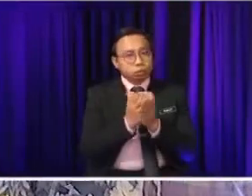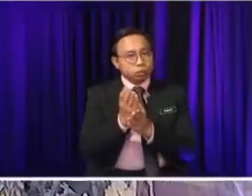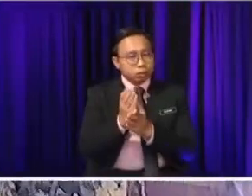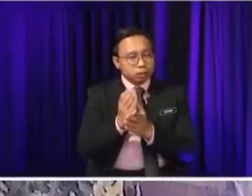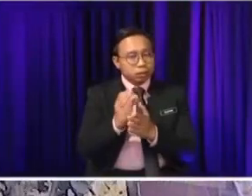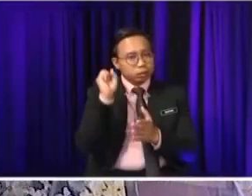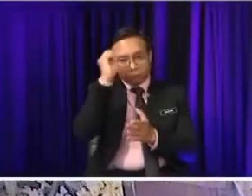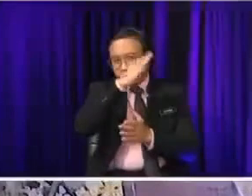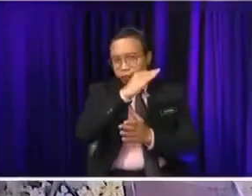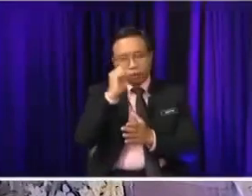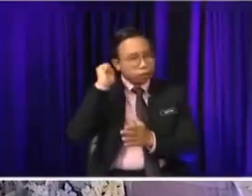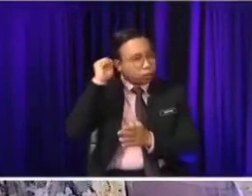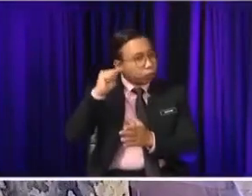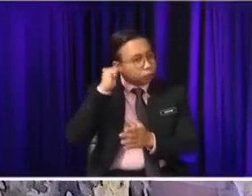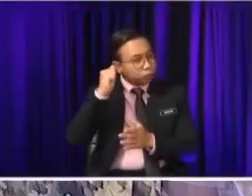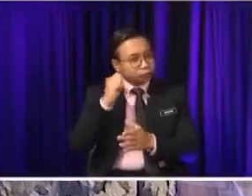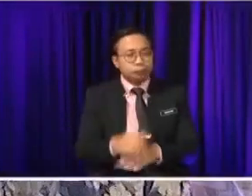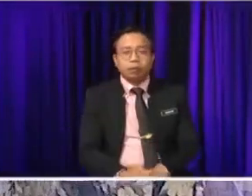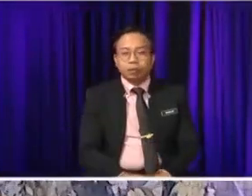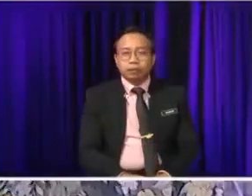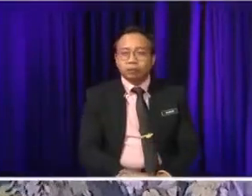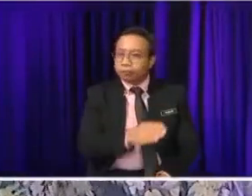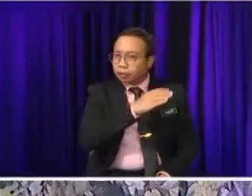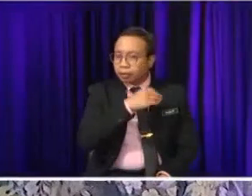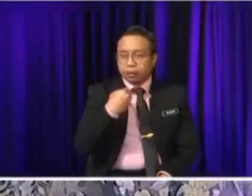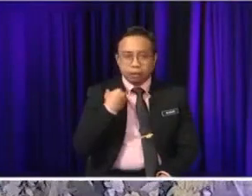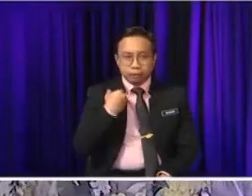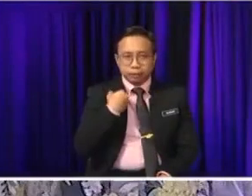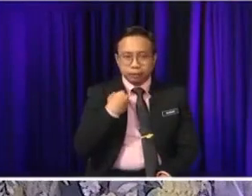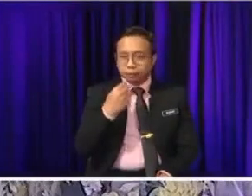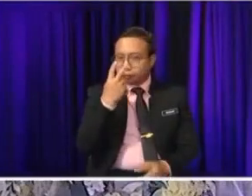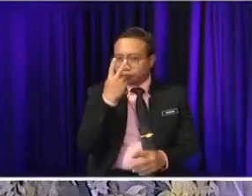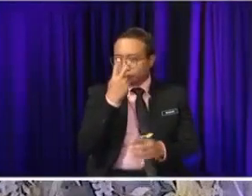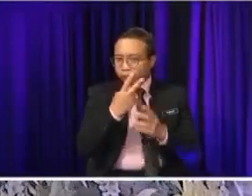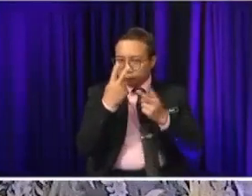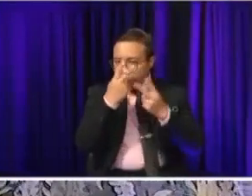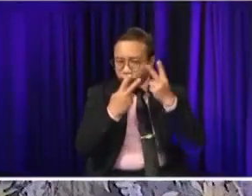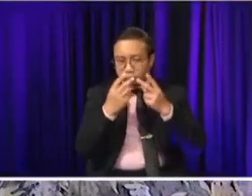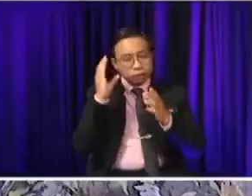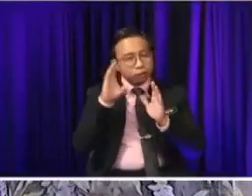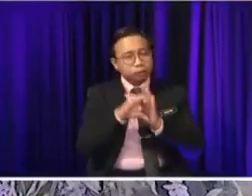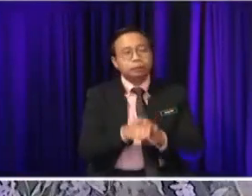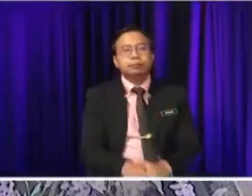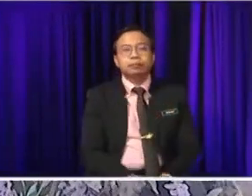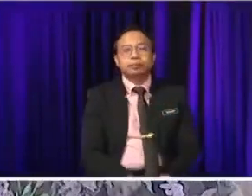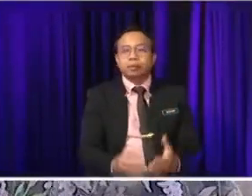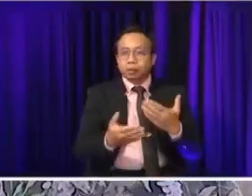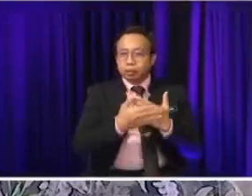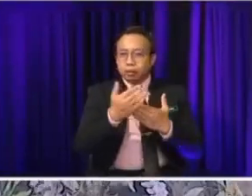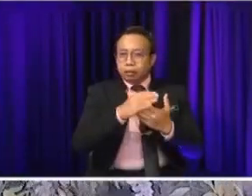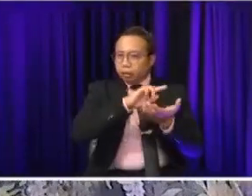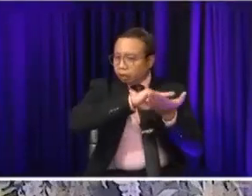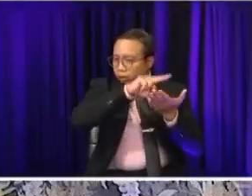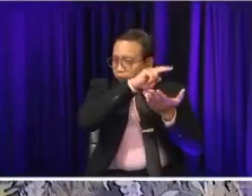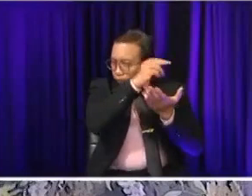pilih iklan itu dia ada audio dan dia ada dijual gambaran Oke iklan yang disampaikan mudah dikemas gini